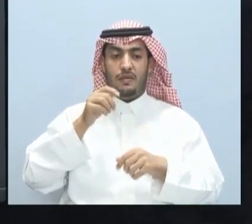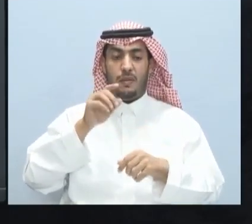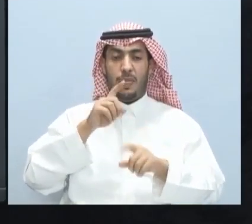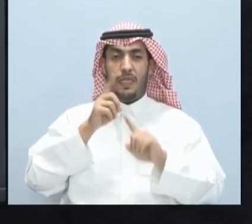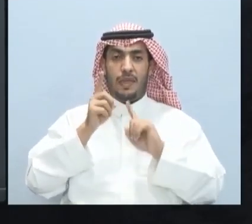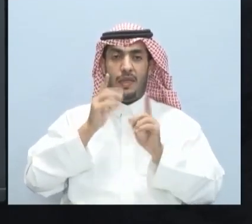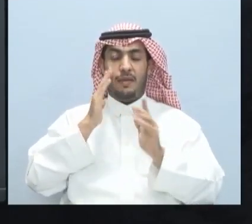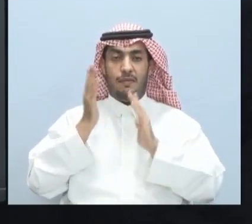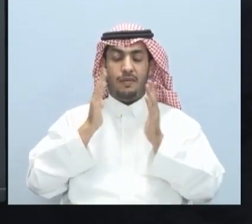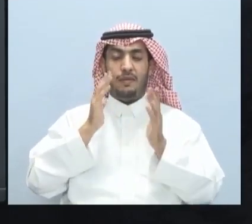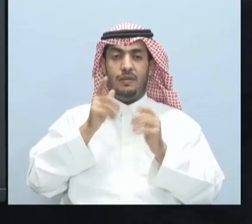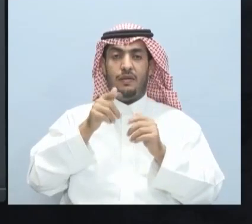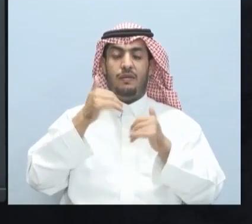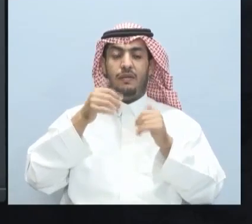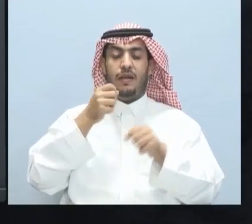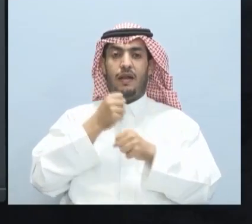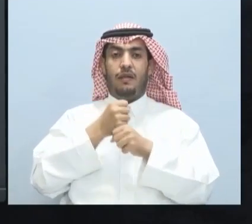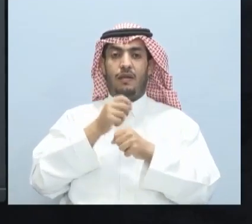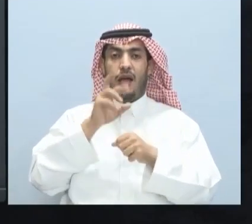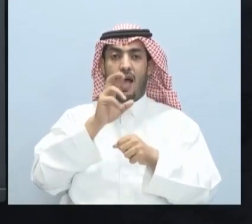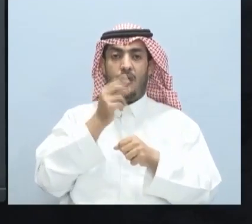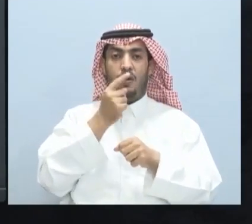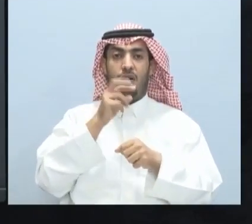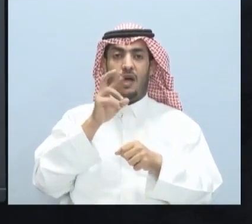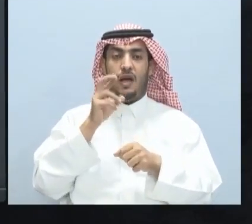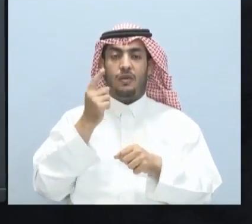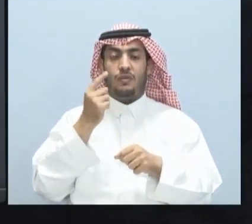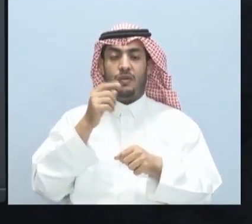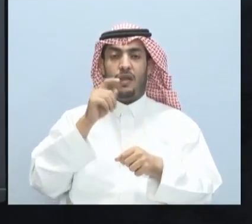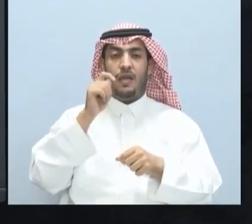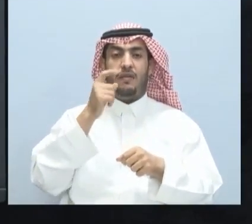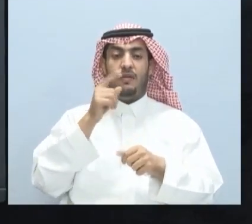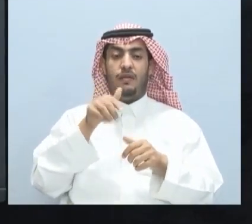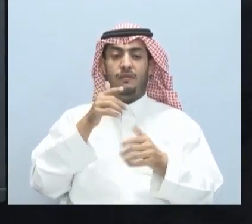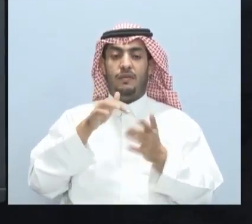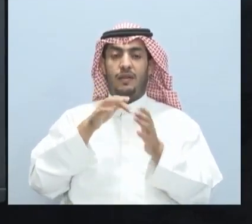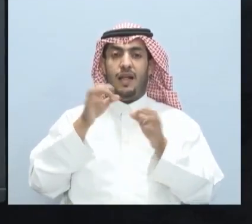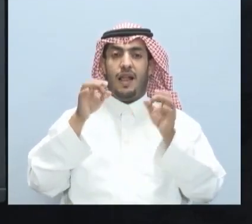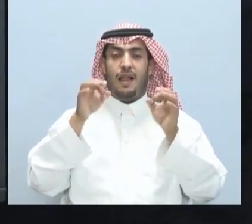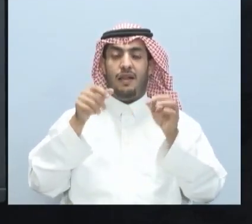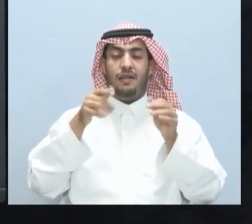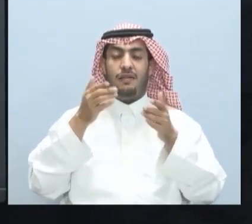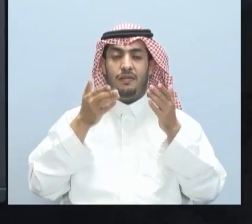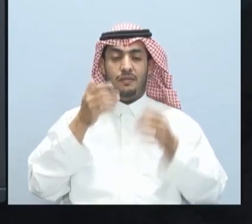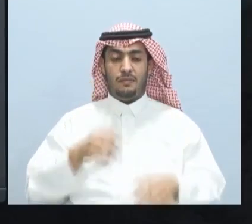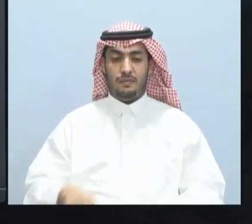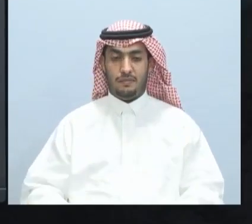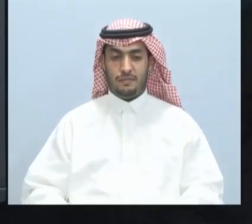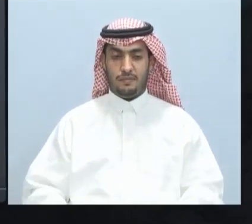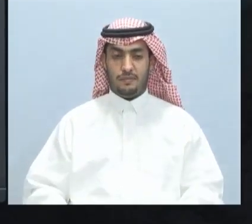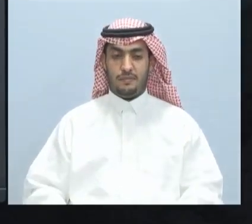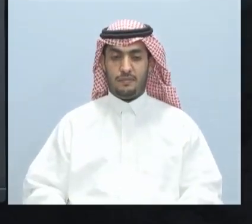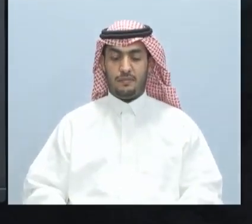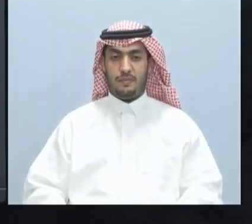ارتكاز الى الثقل الثاني هذه هي بالفعل ار1 وار 2 اين اف1 واف ت هي الهلات الموجوده هنا وهنا اف1